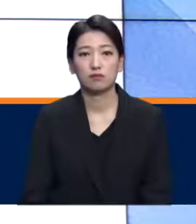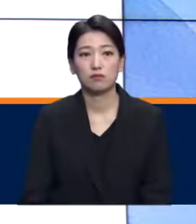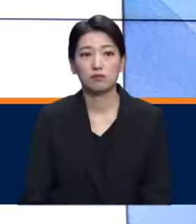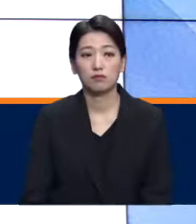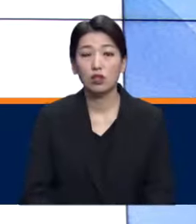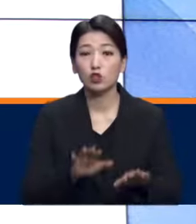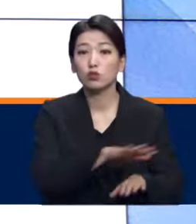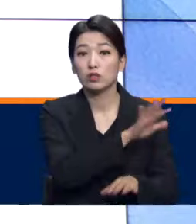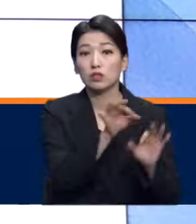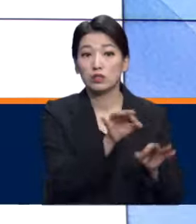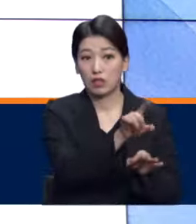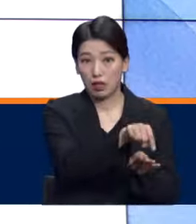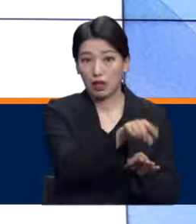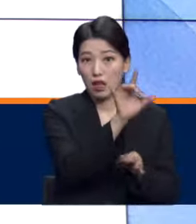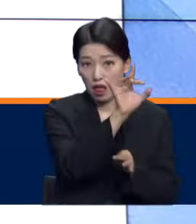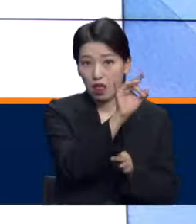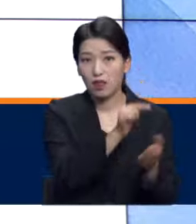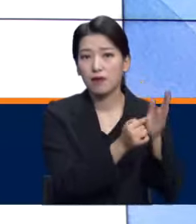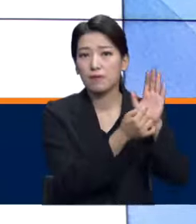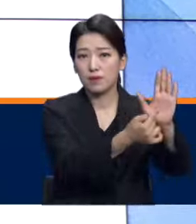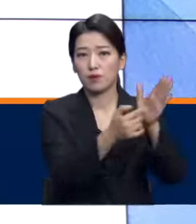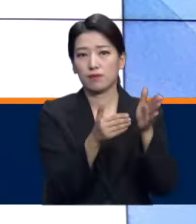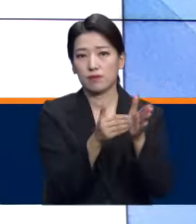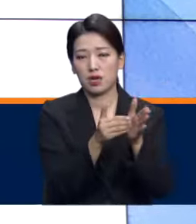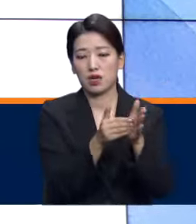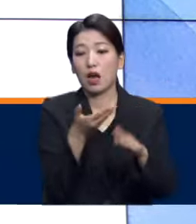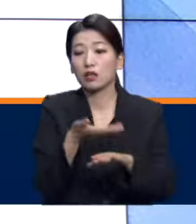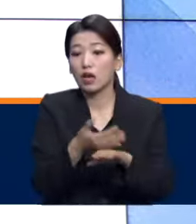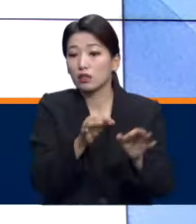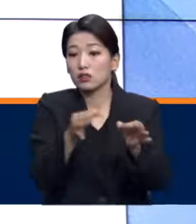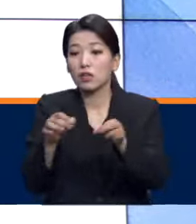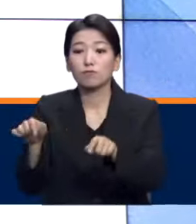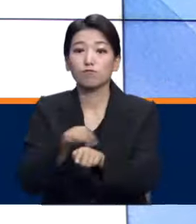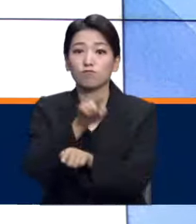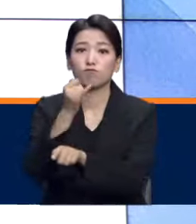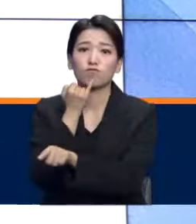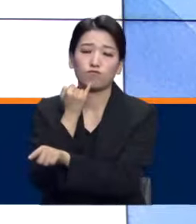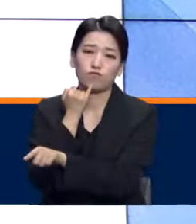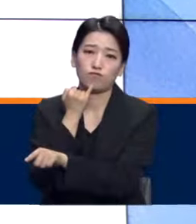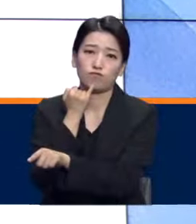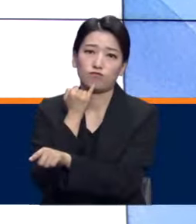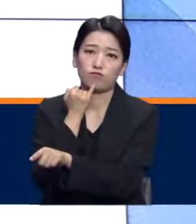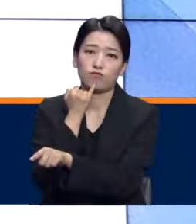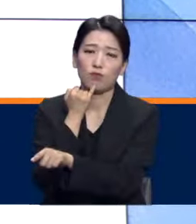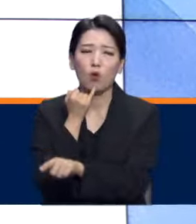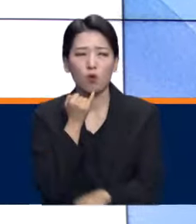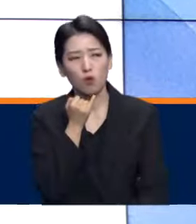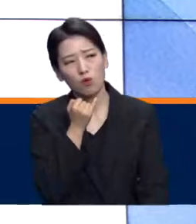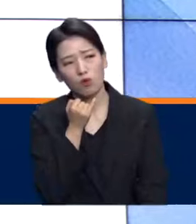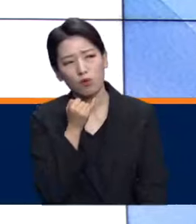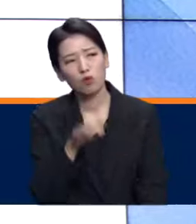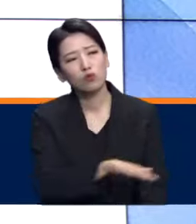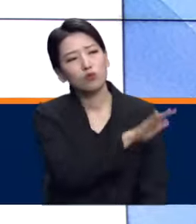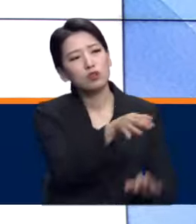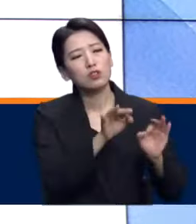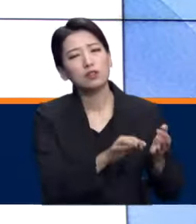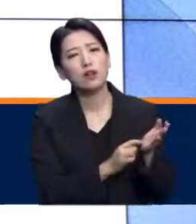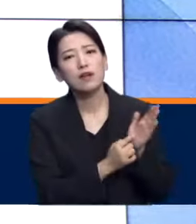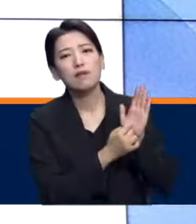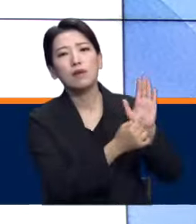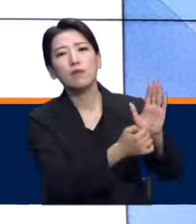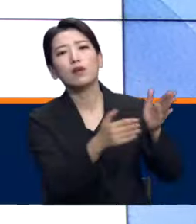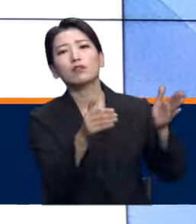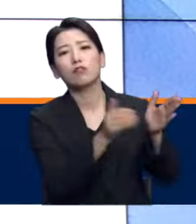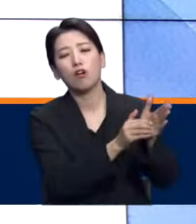우리 은행만 현재 이런 정책을 펴겠다라고 발표를 한 상태입니다. 그럼 여기서 관건은 우리 은행의 이런 발표를